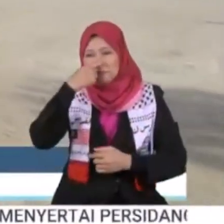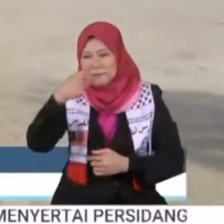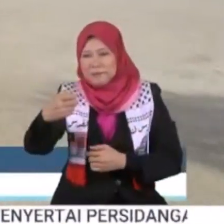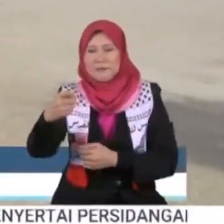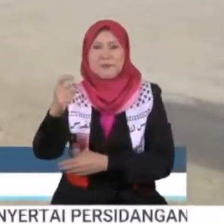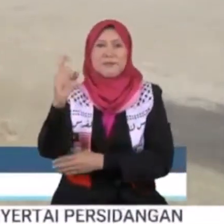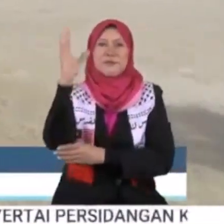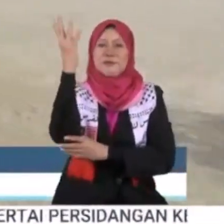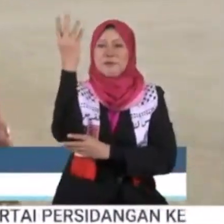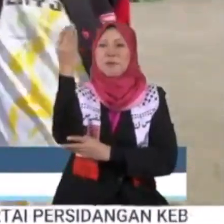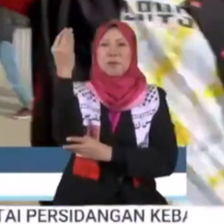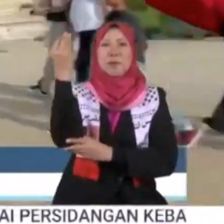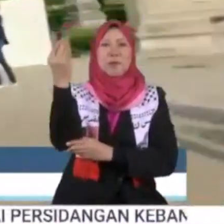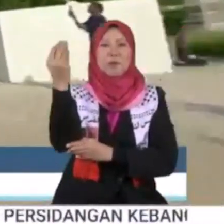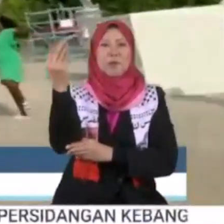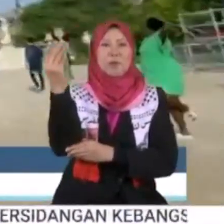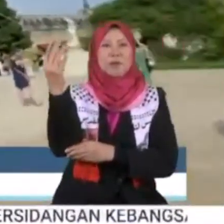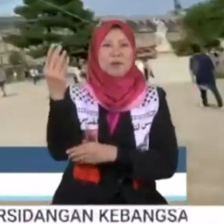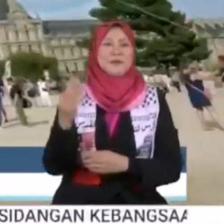dengan Paris Cauldron.